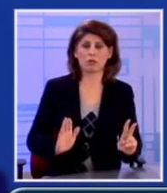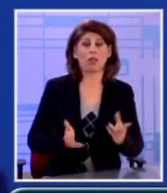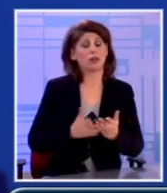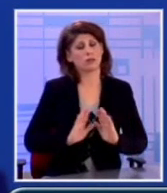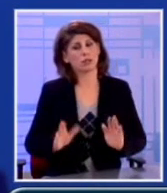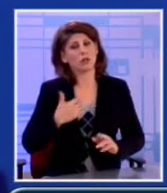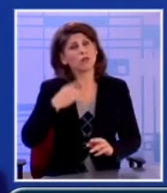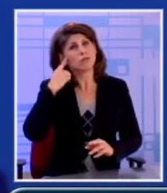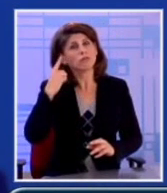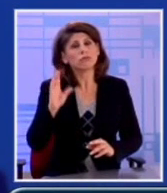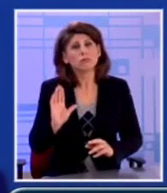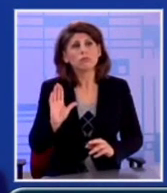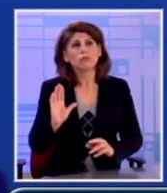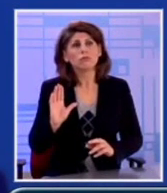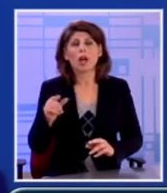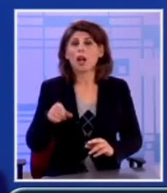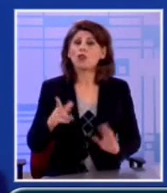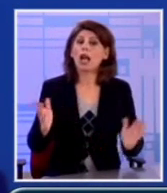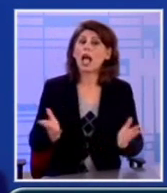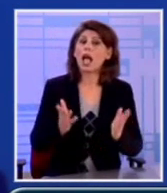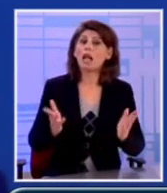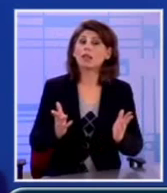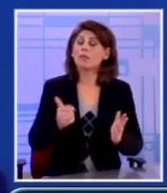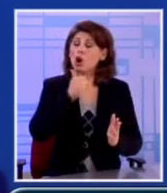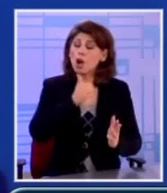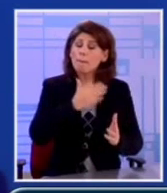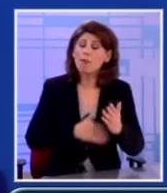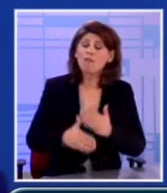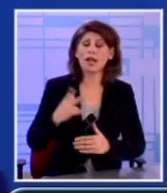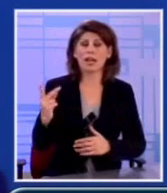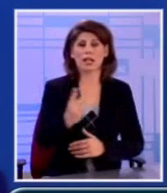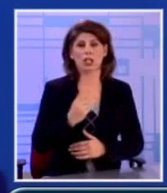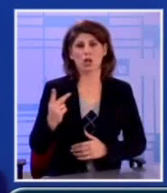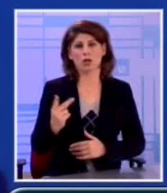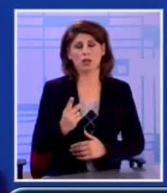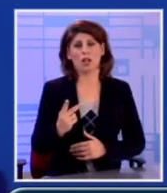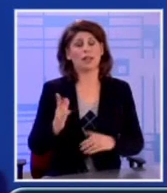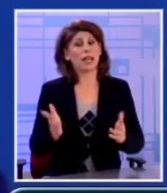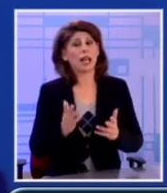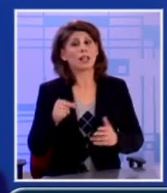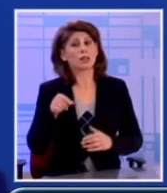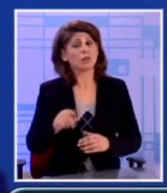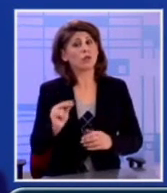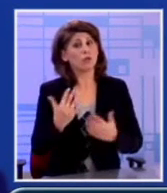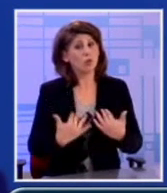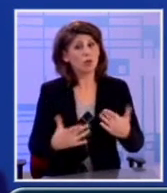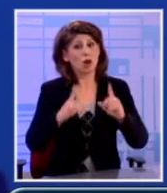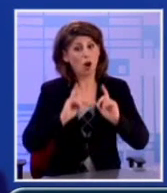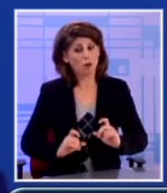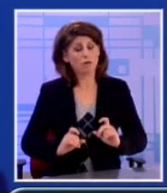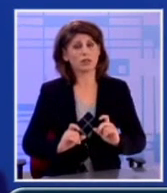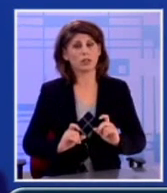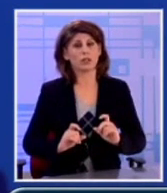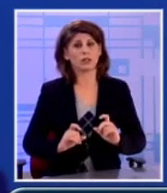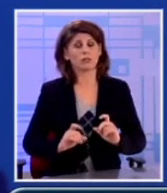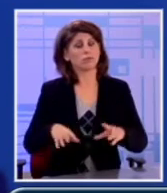Είναι, νομίζω, κάτι από το οποίο έχει υποφέρει η κοινωνία και κάτι στο οποίο η Βουλή οφείλει να